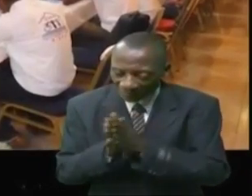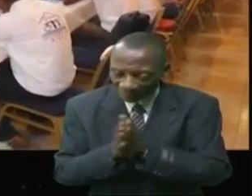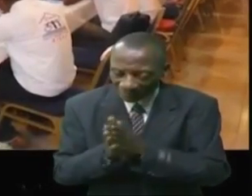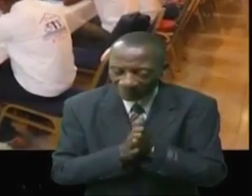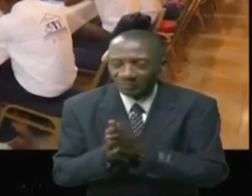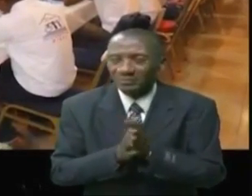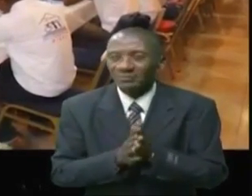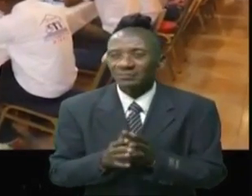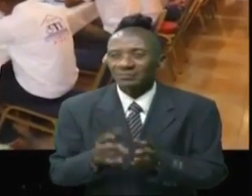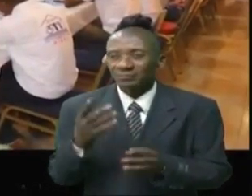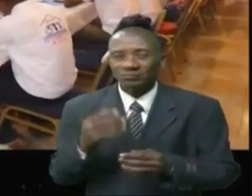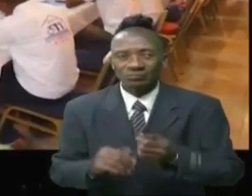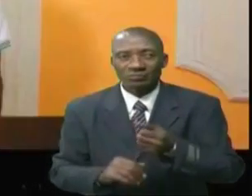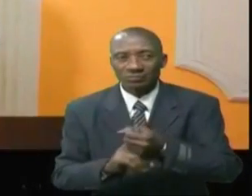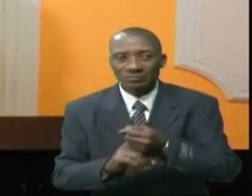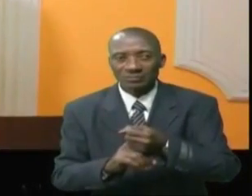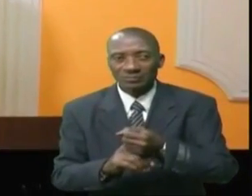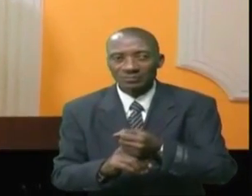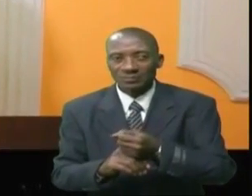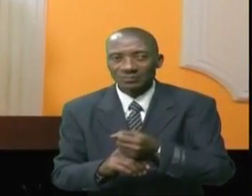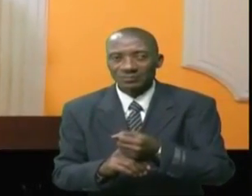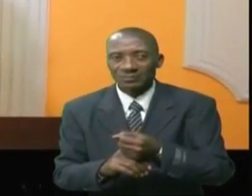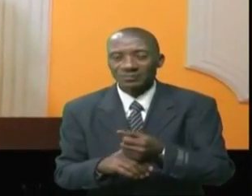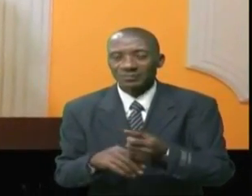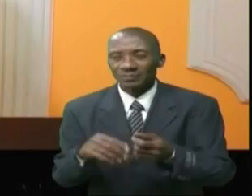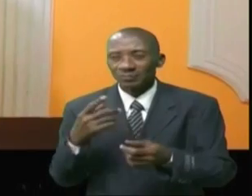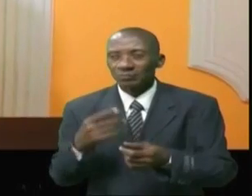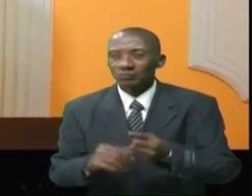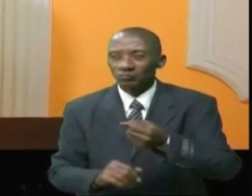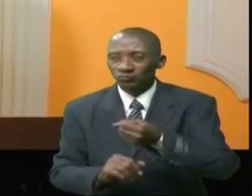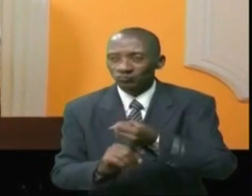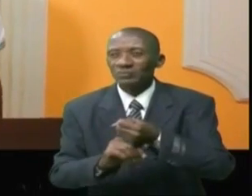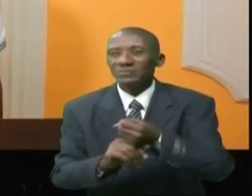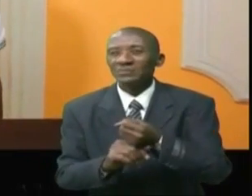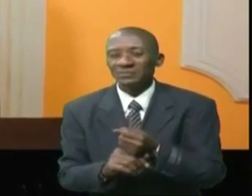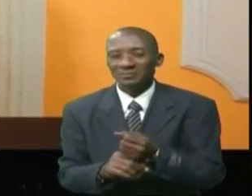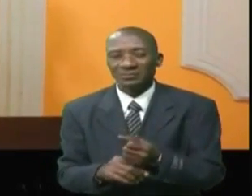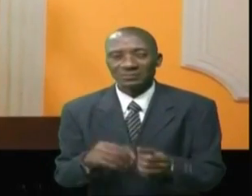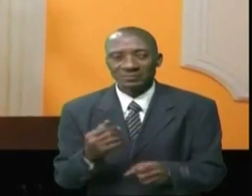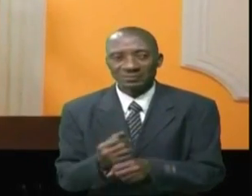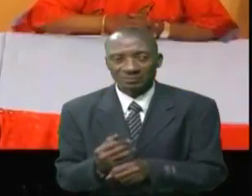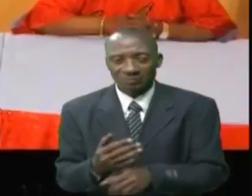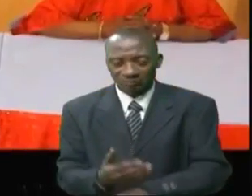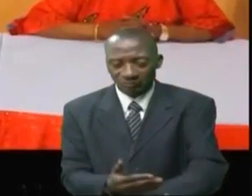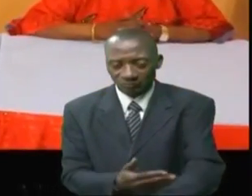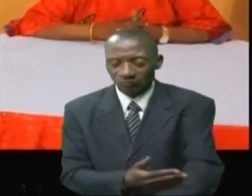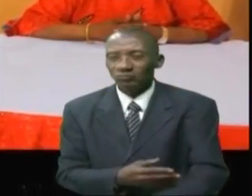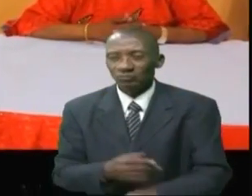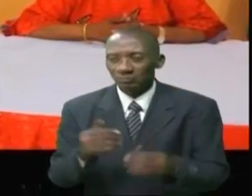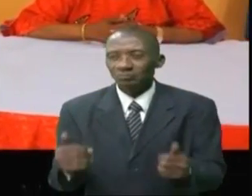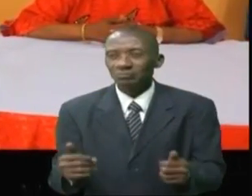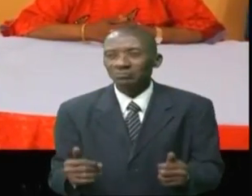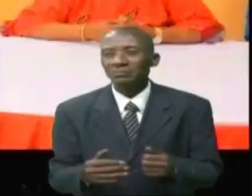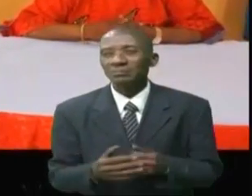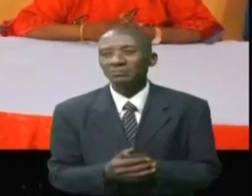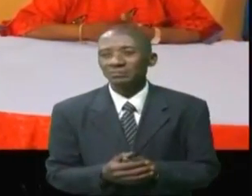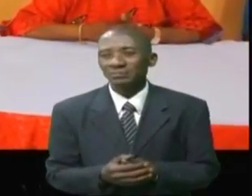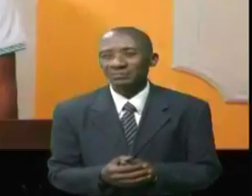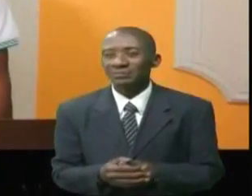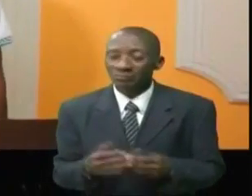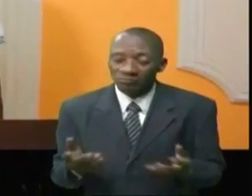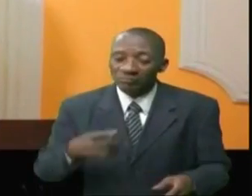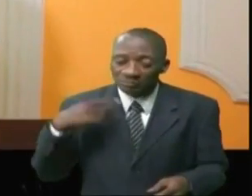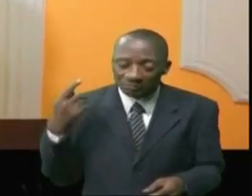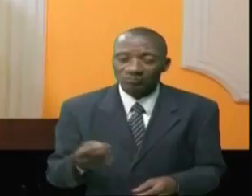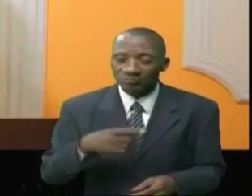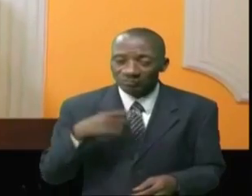des participants. Le bureau des interventions sociales pour la protection de l'enfant est assuré qu'après toutes les techniques acquises,